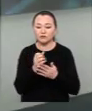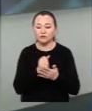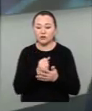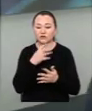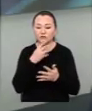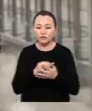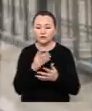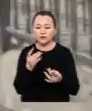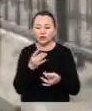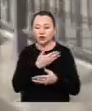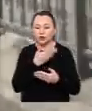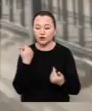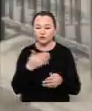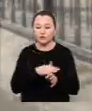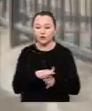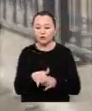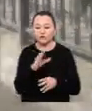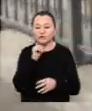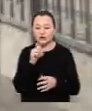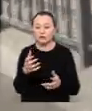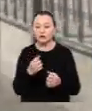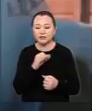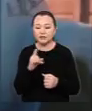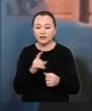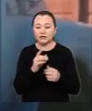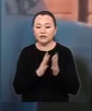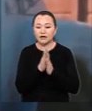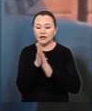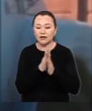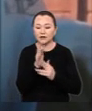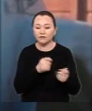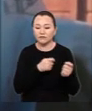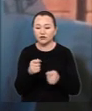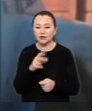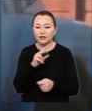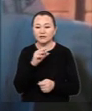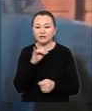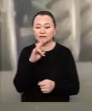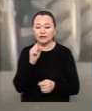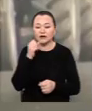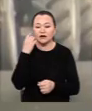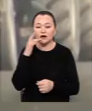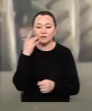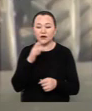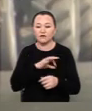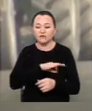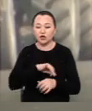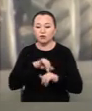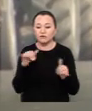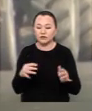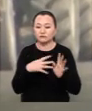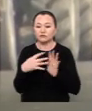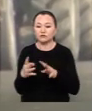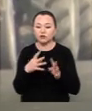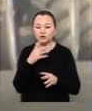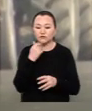конца собственным сырьем. Сахарный средств получают из тростника и везут его аж с Латинской Америки. Выгоднее увеличить урожай